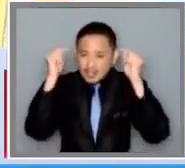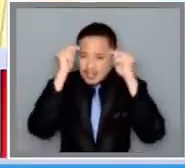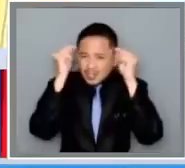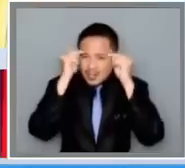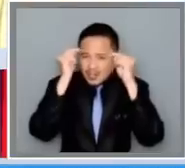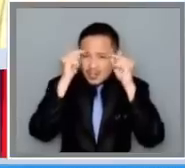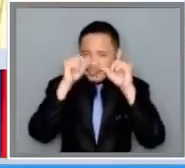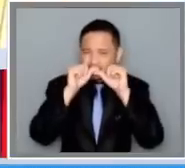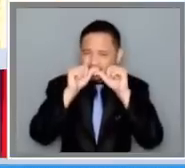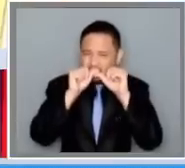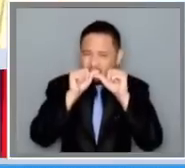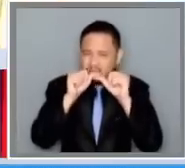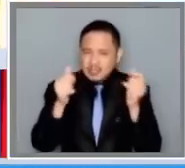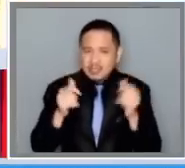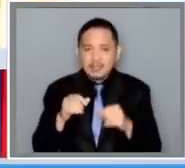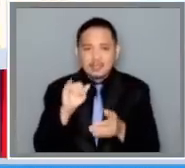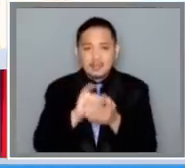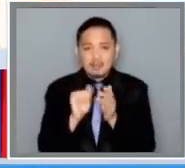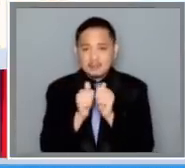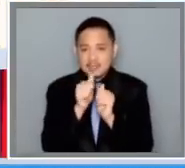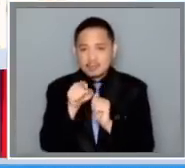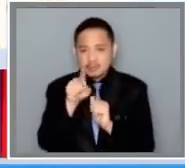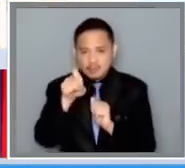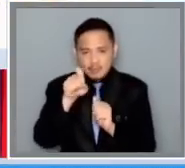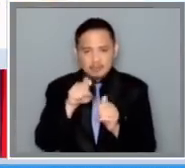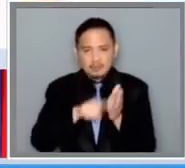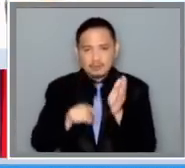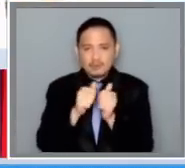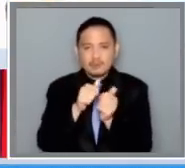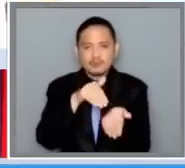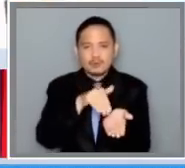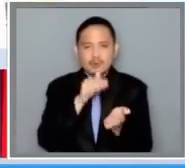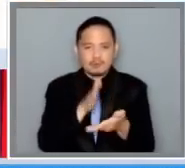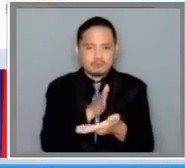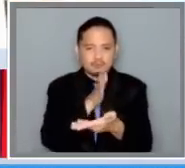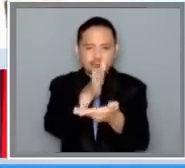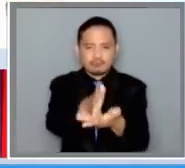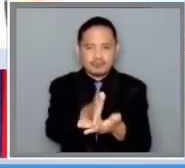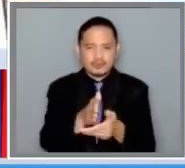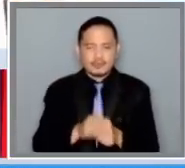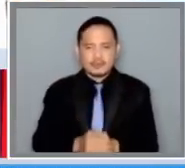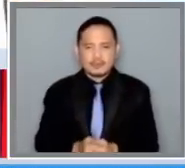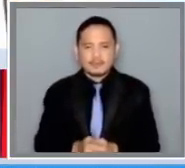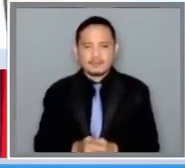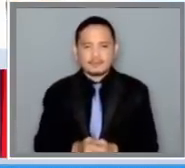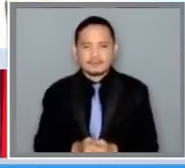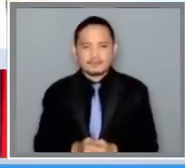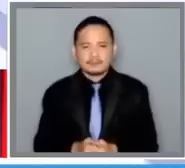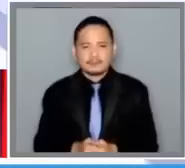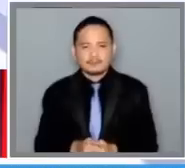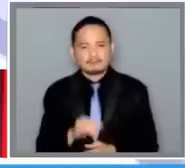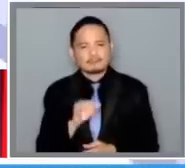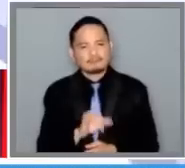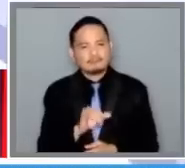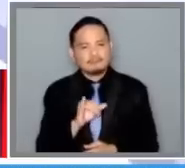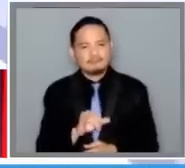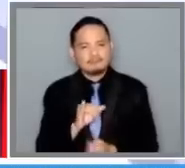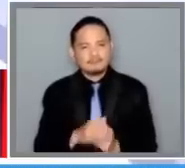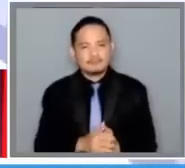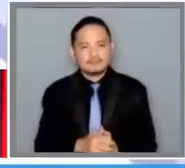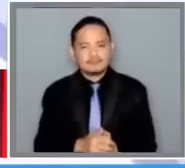tuloy-tuloy, indikasyon niya na dapat makita ka na ng doktor. Oo. Ay, ngayon kasi dahil dito sa yung COVID